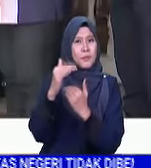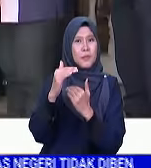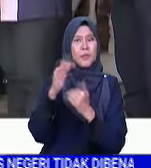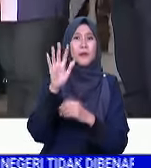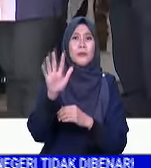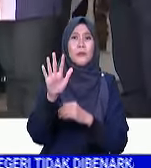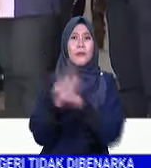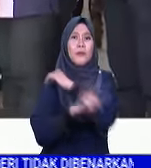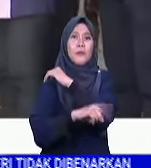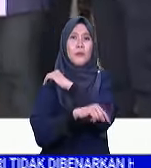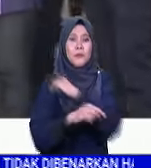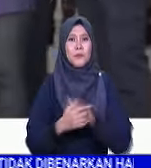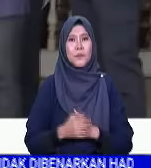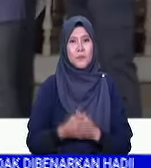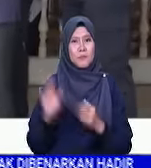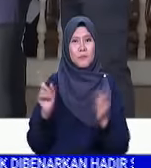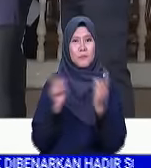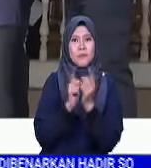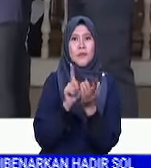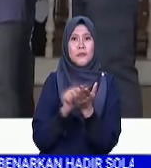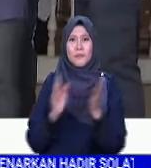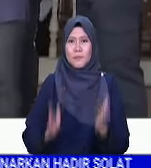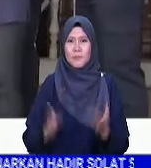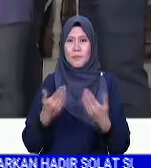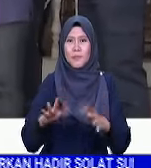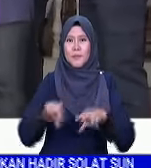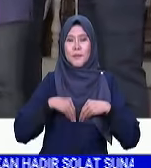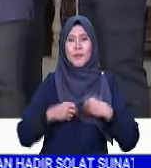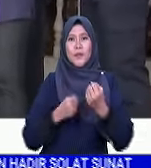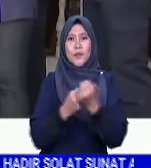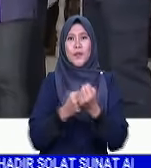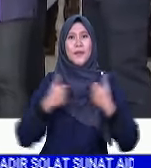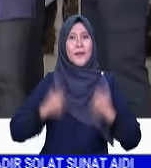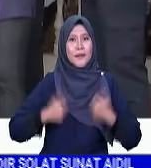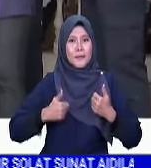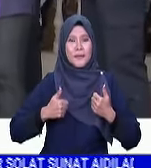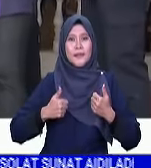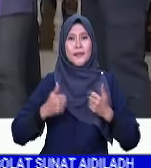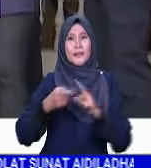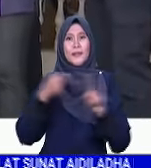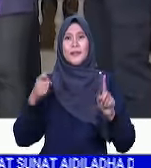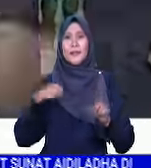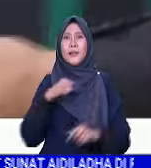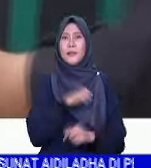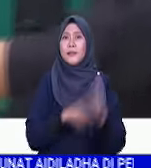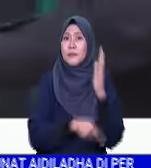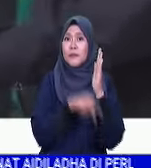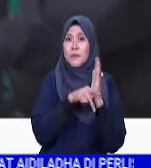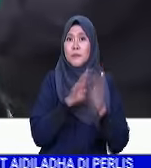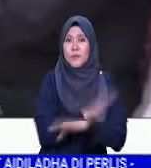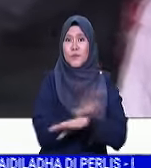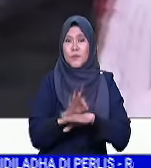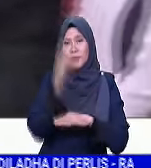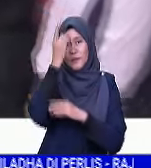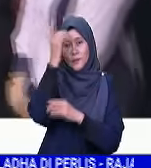5 ekor. Beliau ditemui pemberita RTM selepas menerima sumbangan Hari Raya Aidiladha daripada Ahli Parlimen Beaufort,